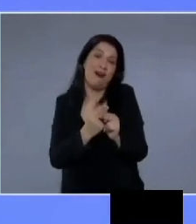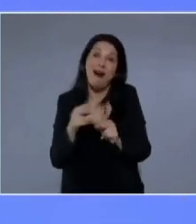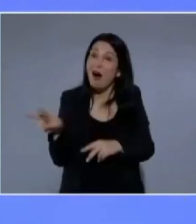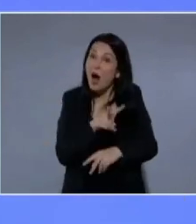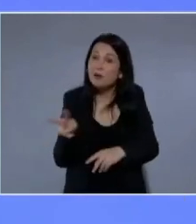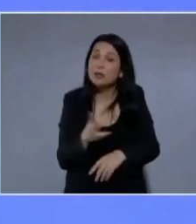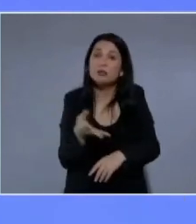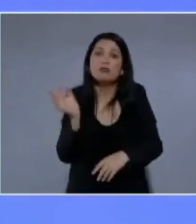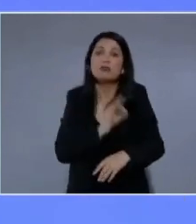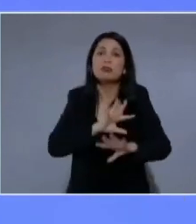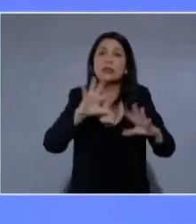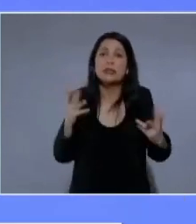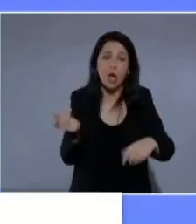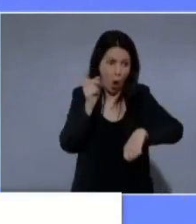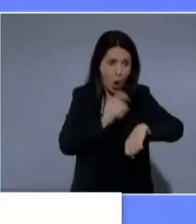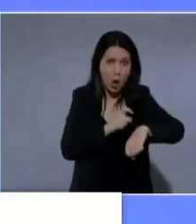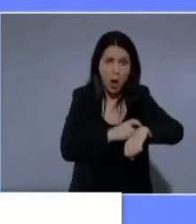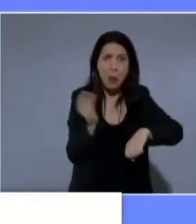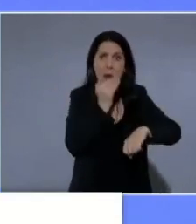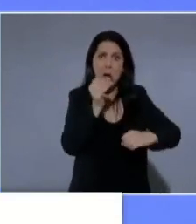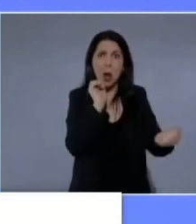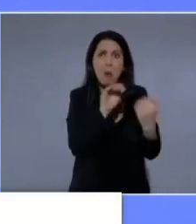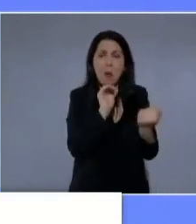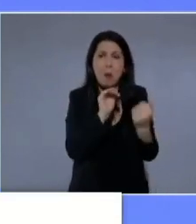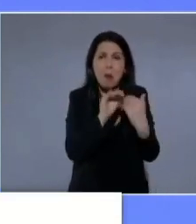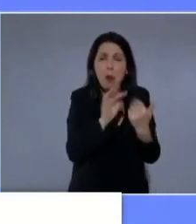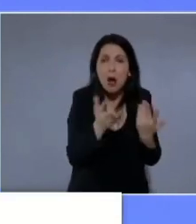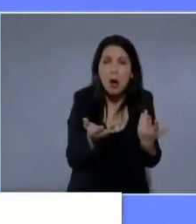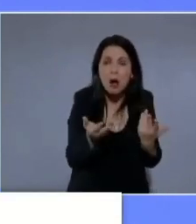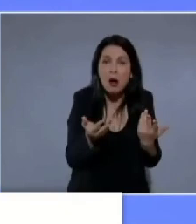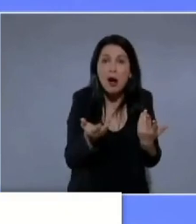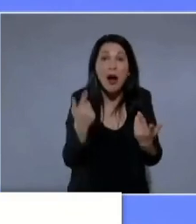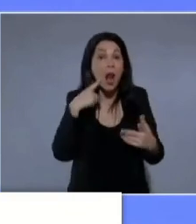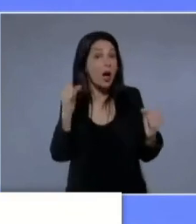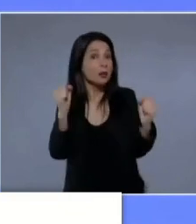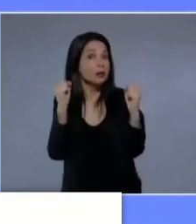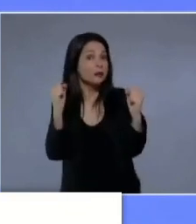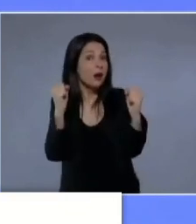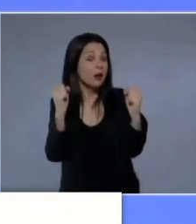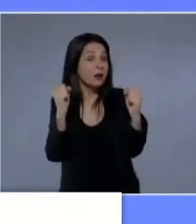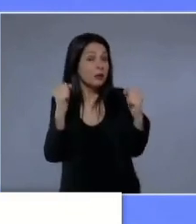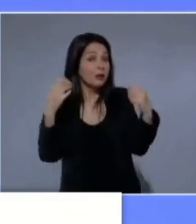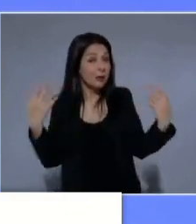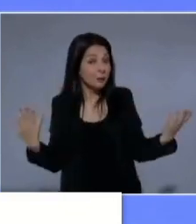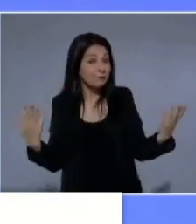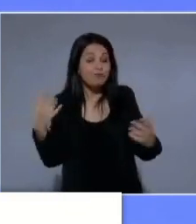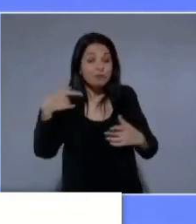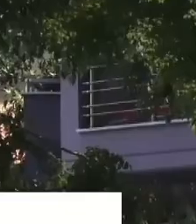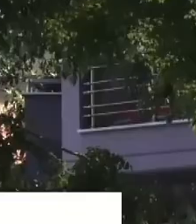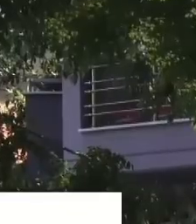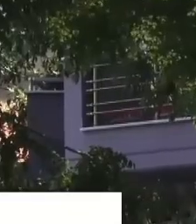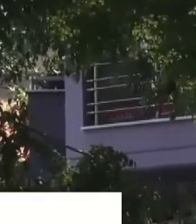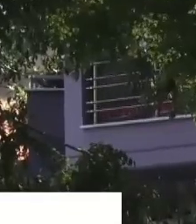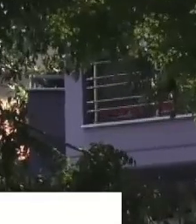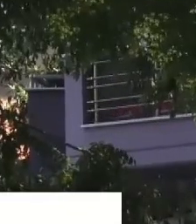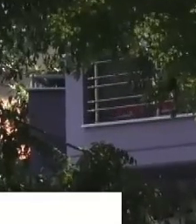αλλά και όλη η παραγωγική δύναμη της Πέλλας έρχονται πιο κοντά στη Θεσσαλονίκη.